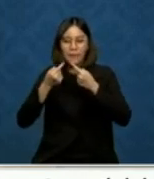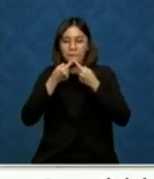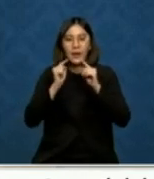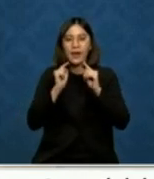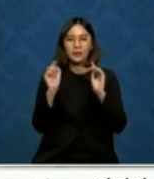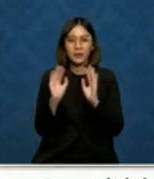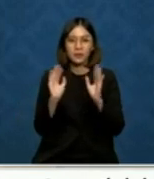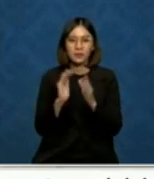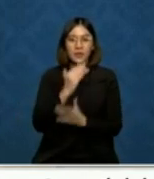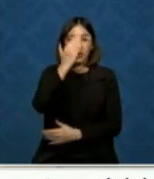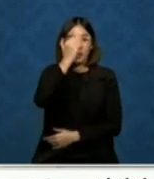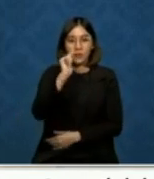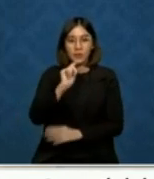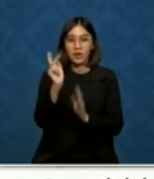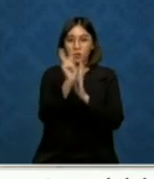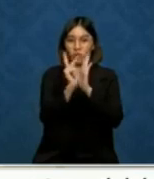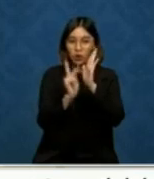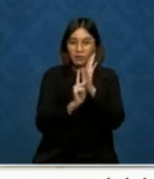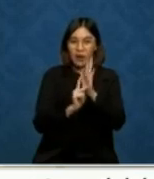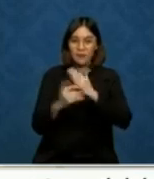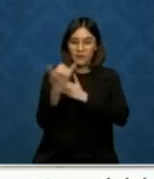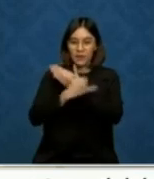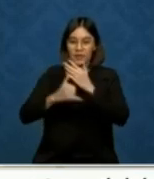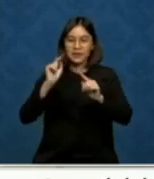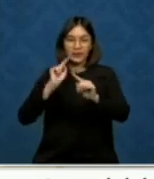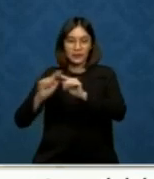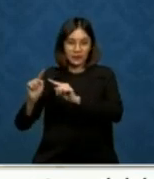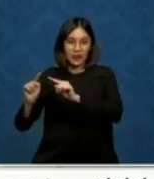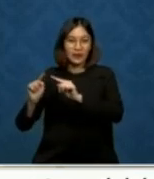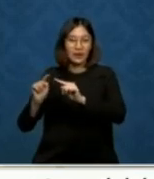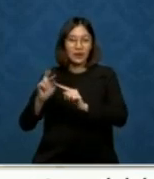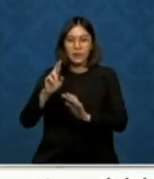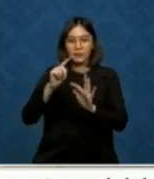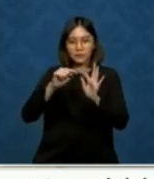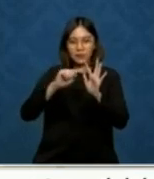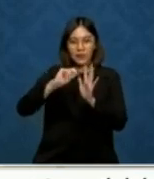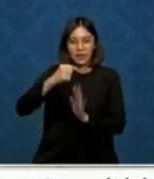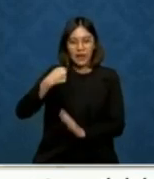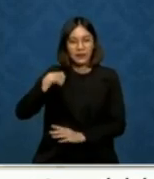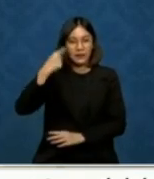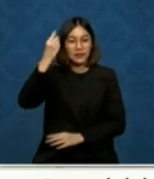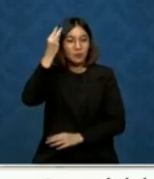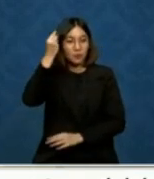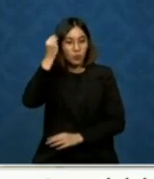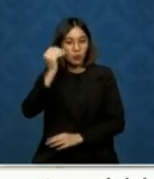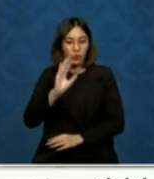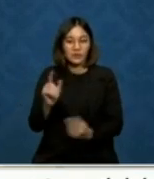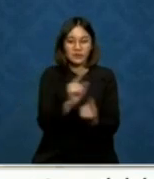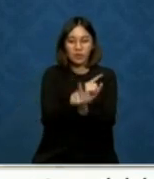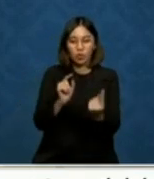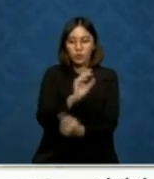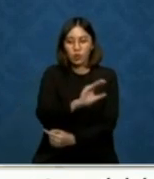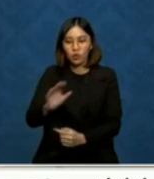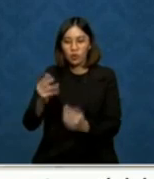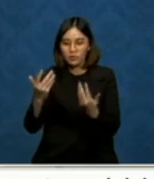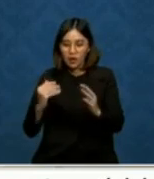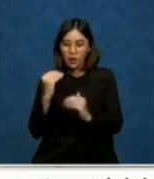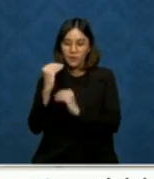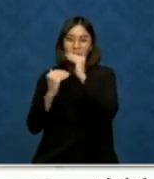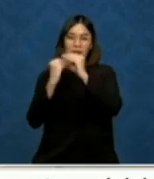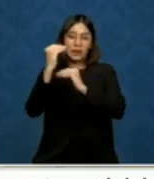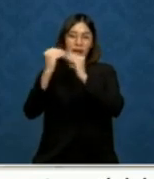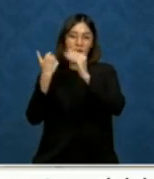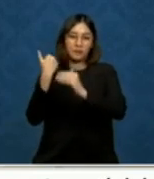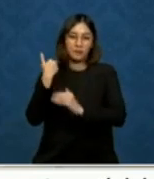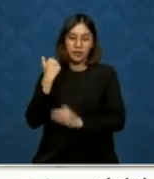ครับเพราะว่ากฎหมายหลายประเทศก็เป็นร่างโดยใช้สติปัญญาของแต่ละสังคมแล้วเขาก็มีการพัฒนาการเพราะฉะ